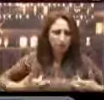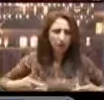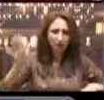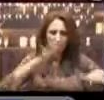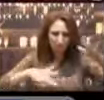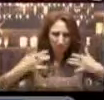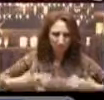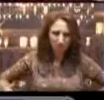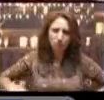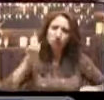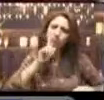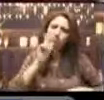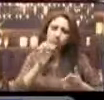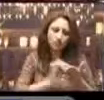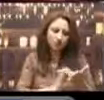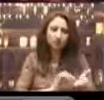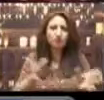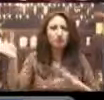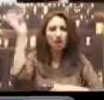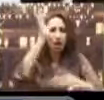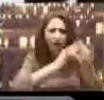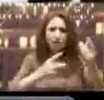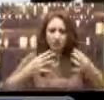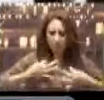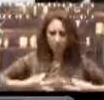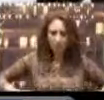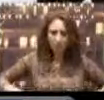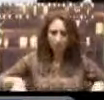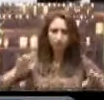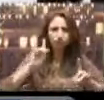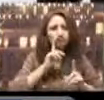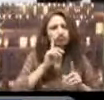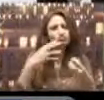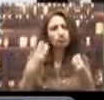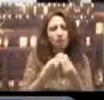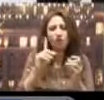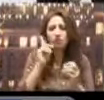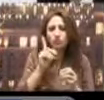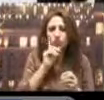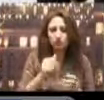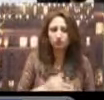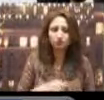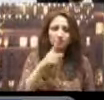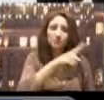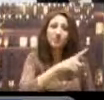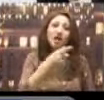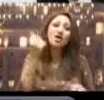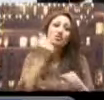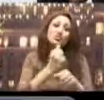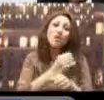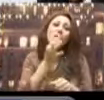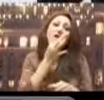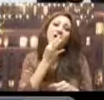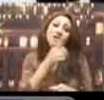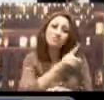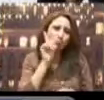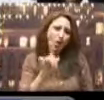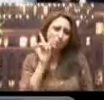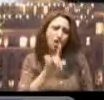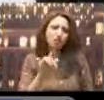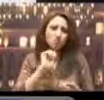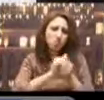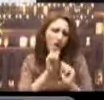او الشروط اللي انت حطيتها مش شايف انها ممكن تعمل تحد شويه من انتشارك، من عرض اعمال عليك كتيره ممكن تكون فيها